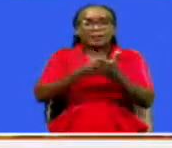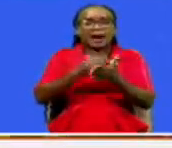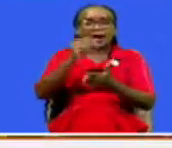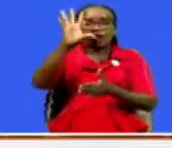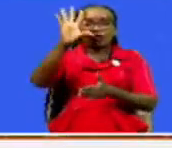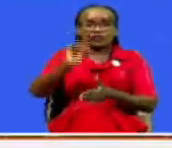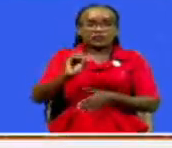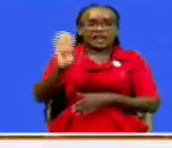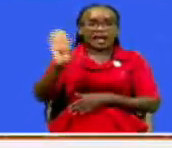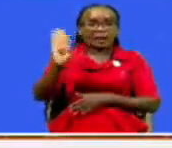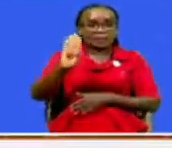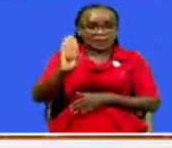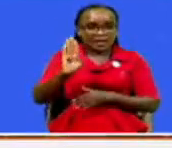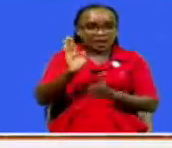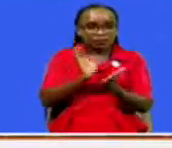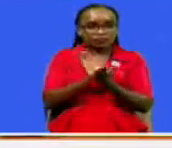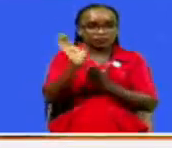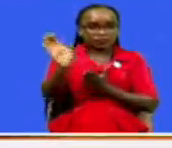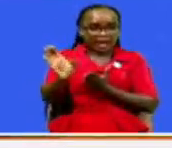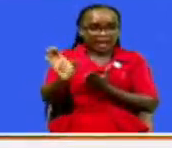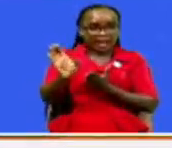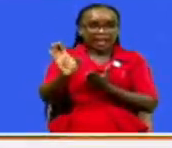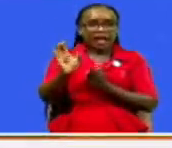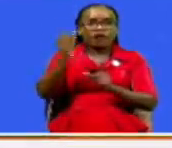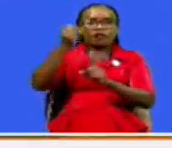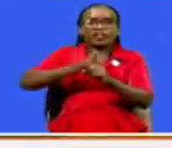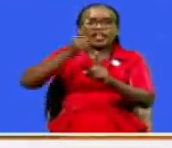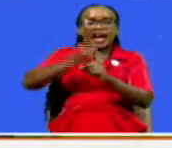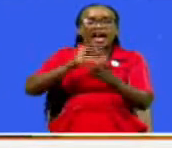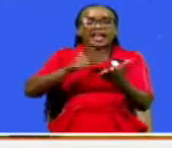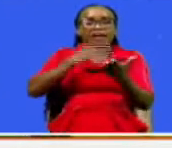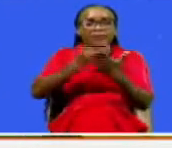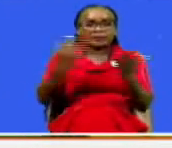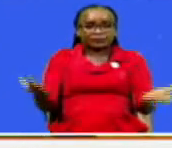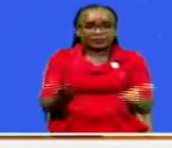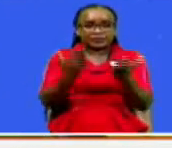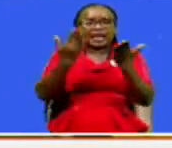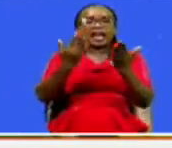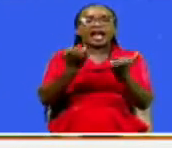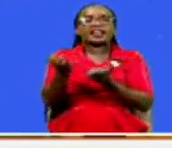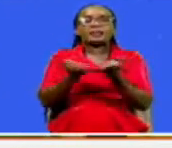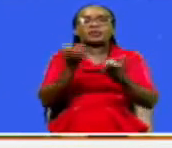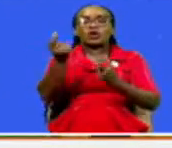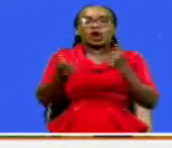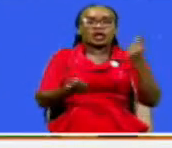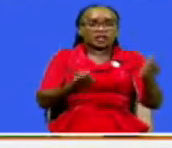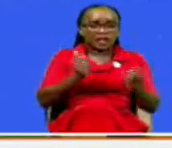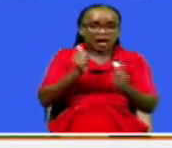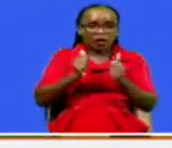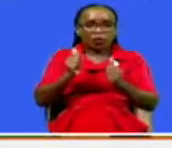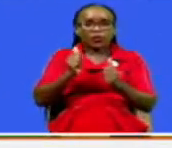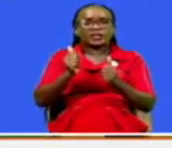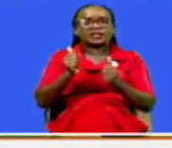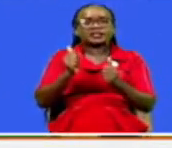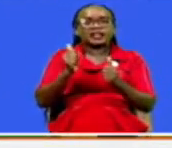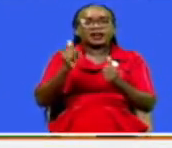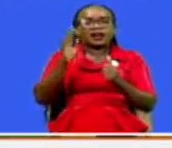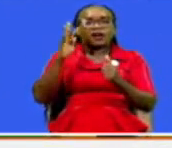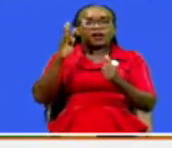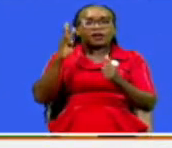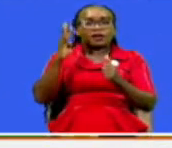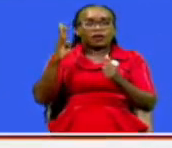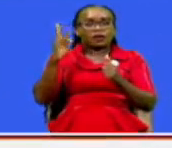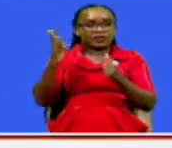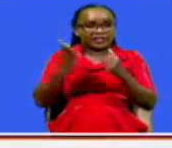kila mwaka, maarufu Hustlers Fund, kuboresha biashara ndogo ndogo ambazo ni asilimia 85 ya biashara